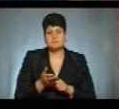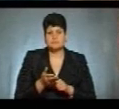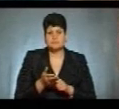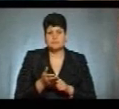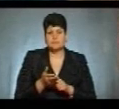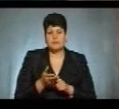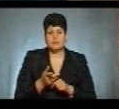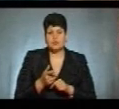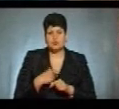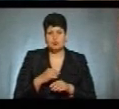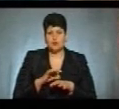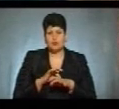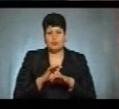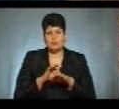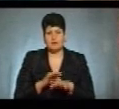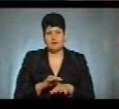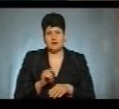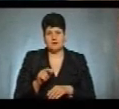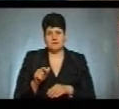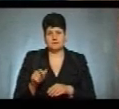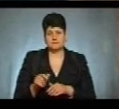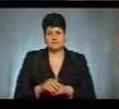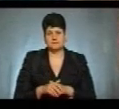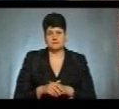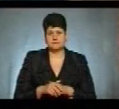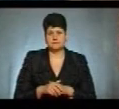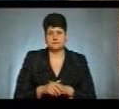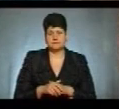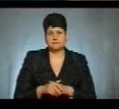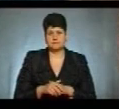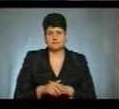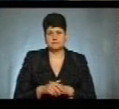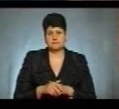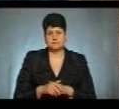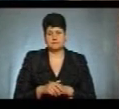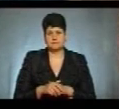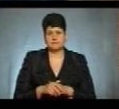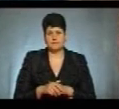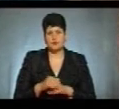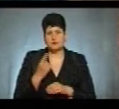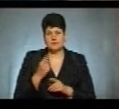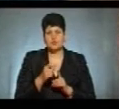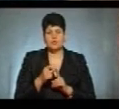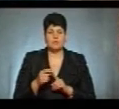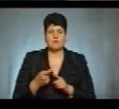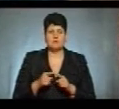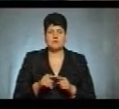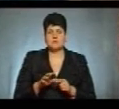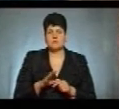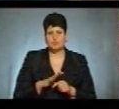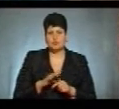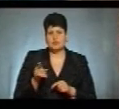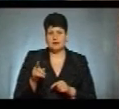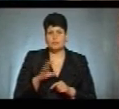вони з собою привезли ще людей. І таких, одним словом, то було. Їх